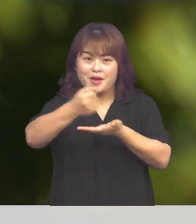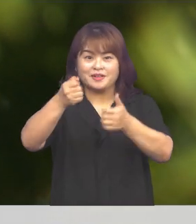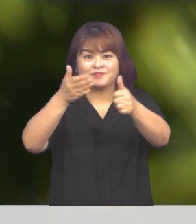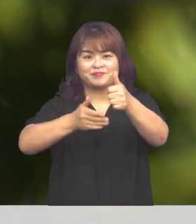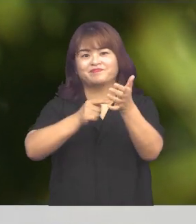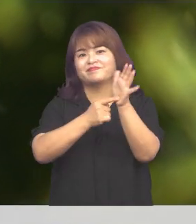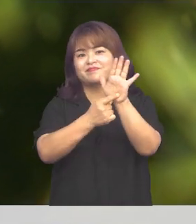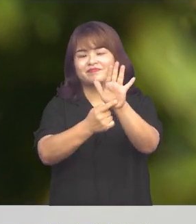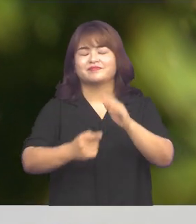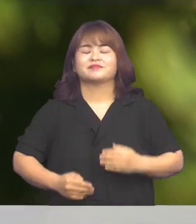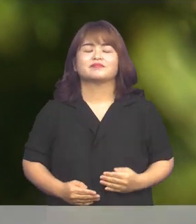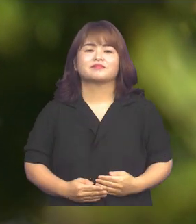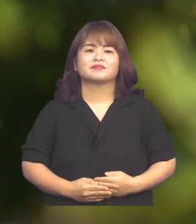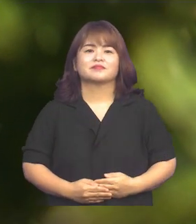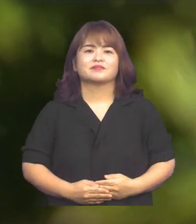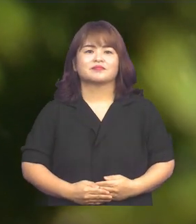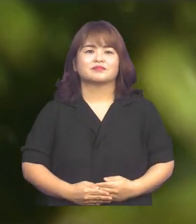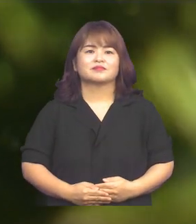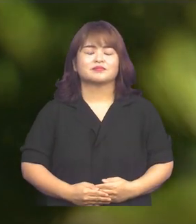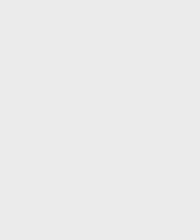가지시길 바란다고 말했습니다.